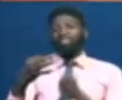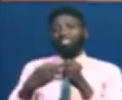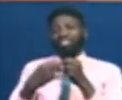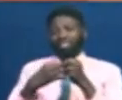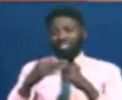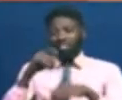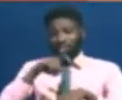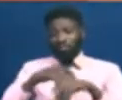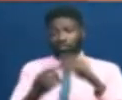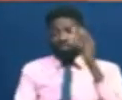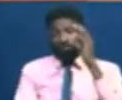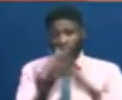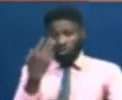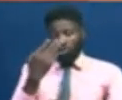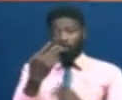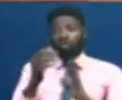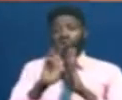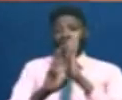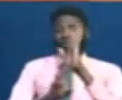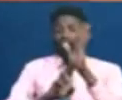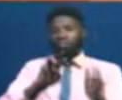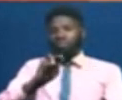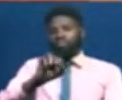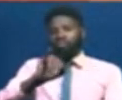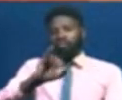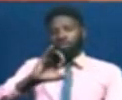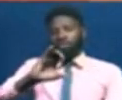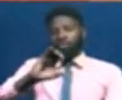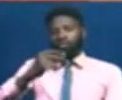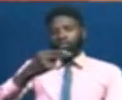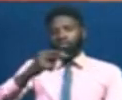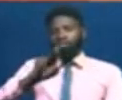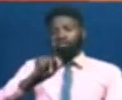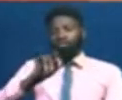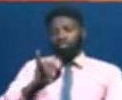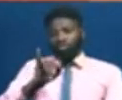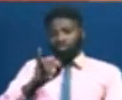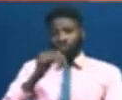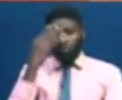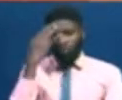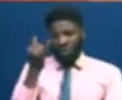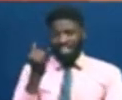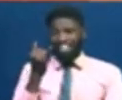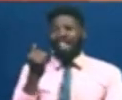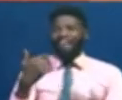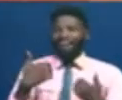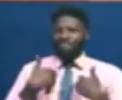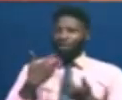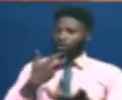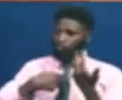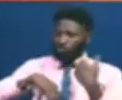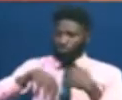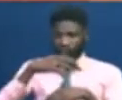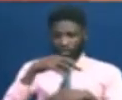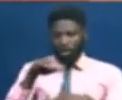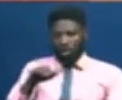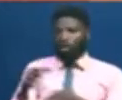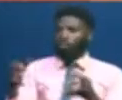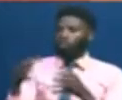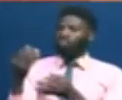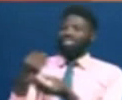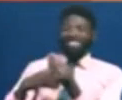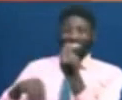Rules. Ni kusudi ya mchanganyikano ya wa mambo wa wenye kuuza hivi vidhibiti